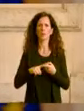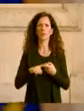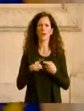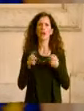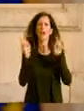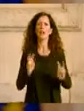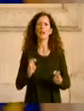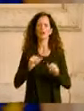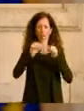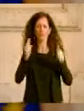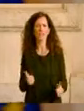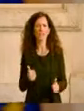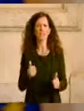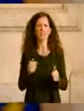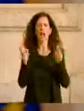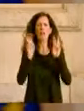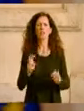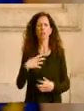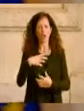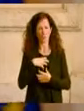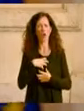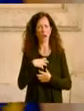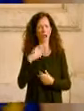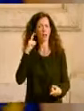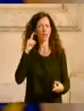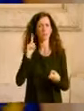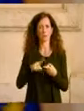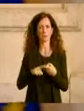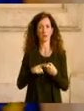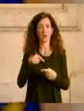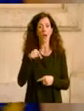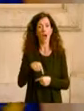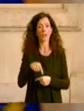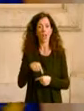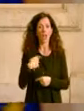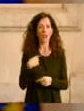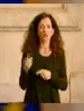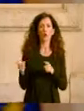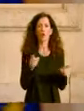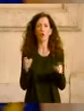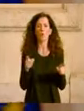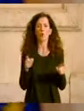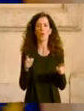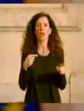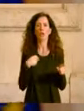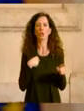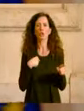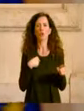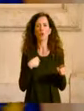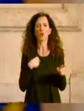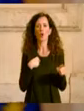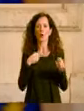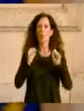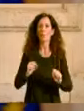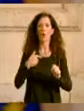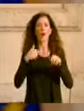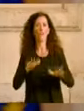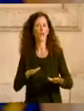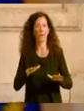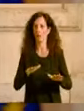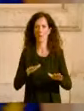anche morali. Ma non è questo il momento di riprendere fiato. Non ci possiamo permettere di